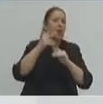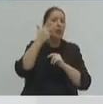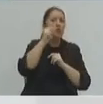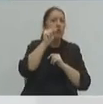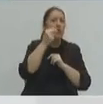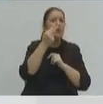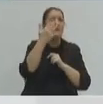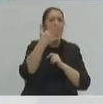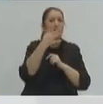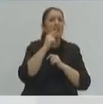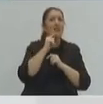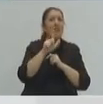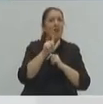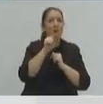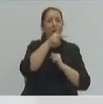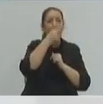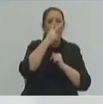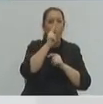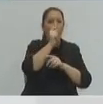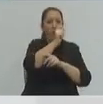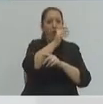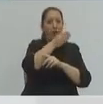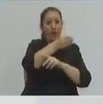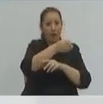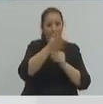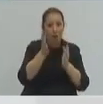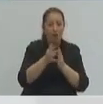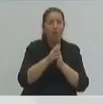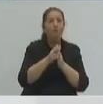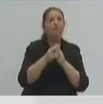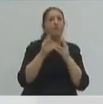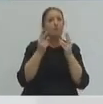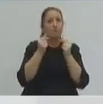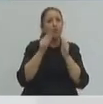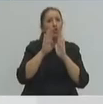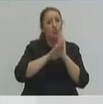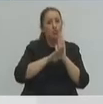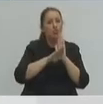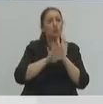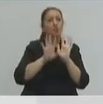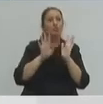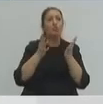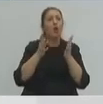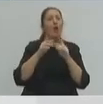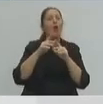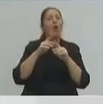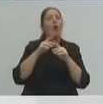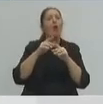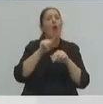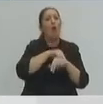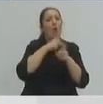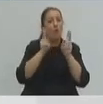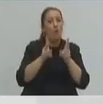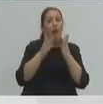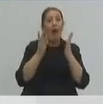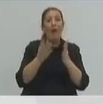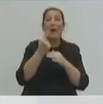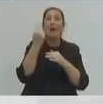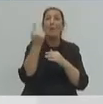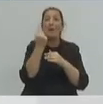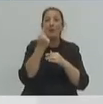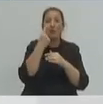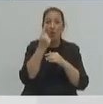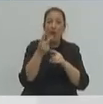liraya gidiyor İETT o köylere. Tabii ki ucuza taşıyacağız vatandaşlarımızı ama minibüs tarifesi 7